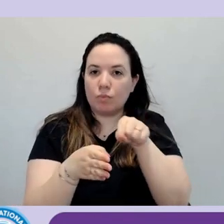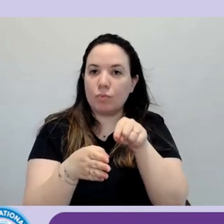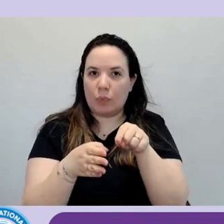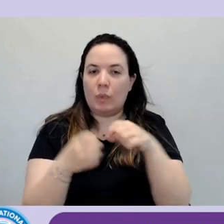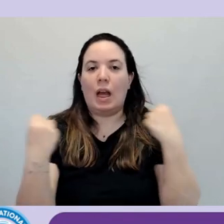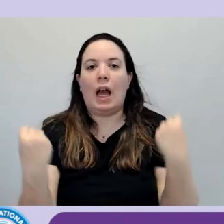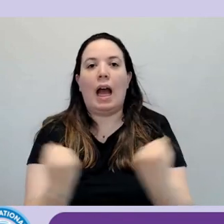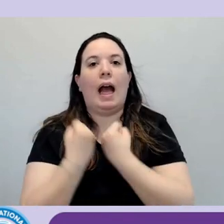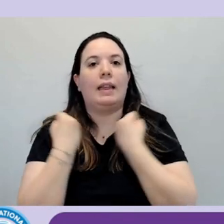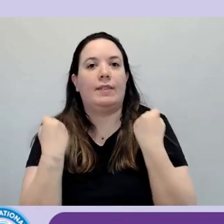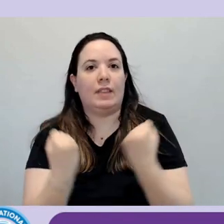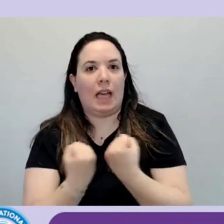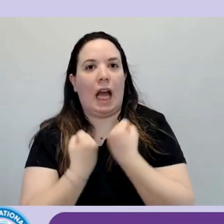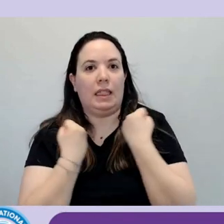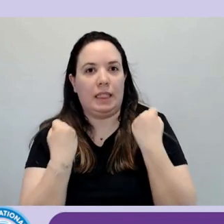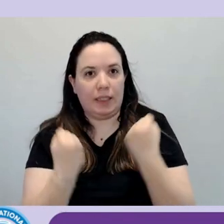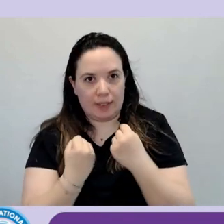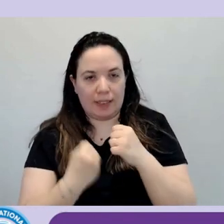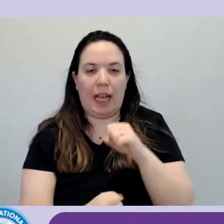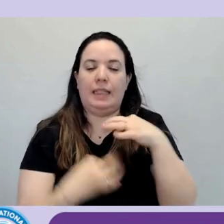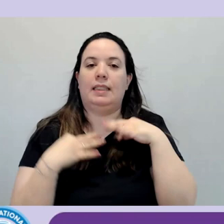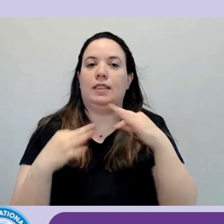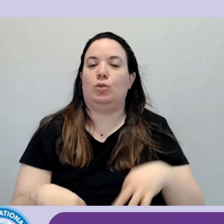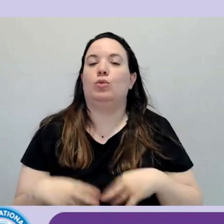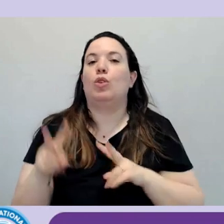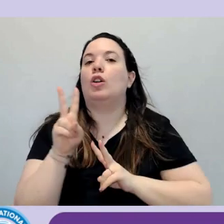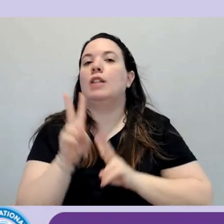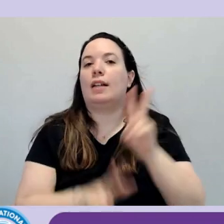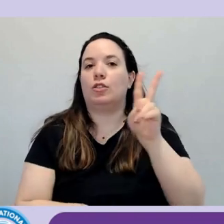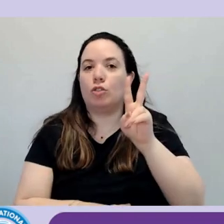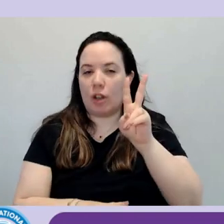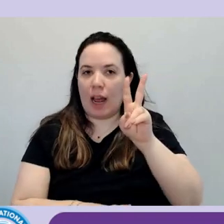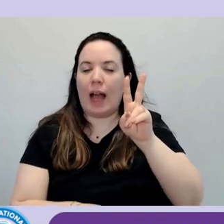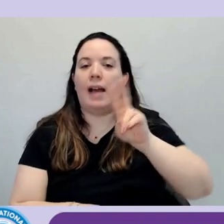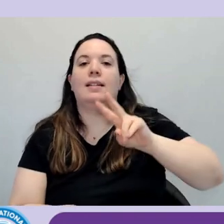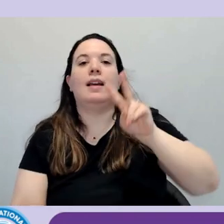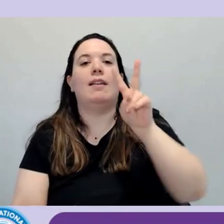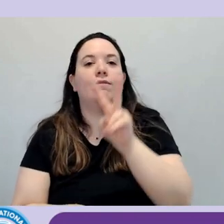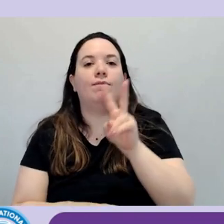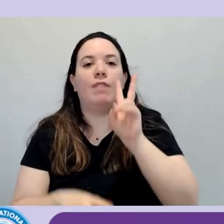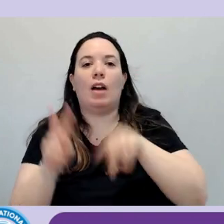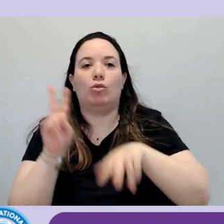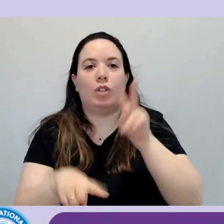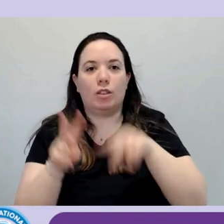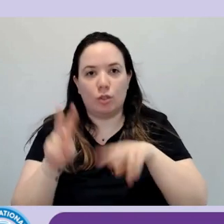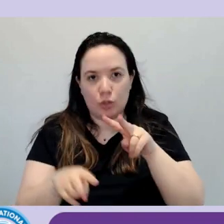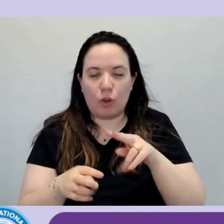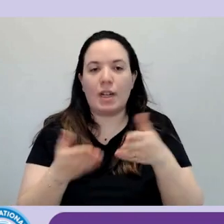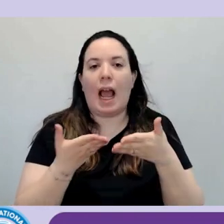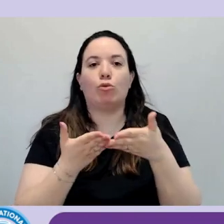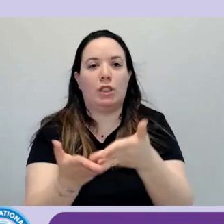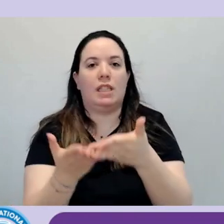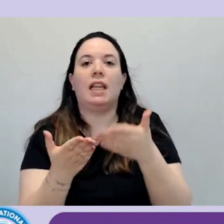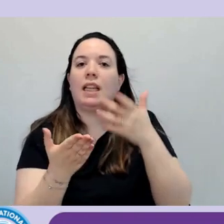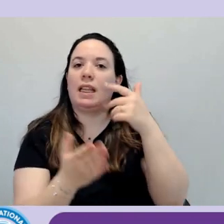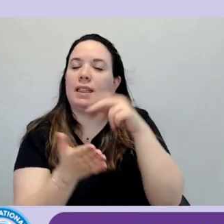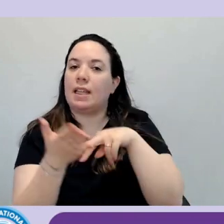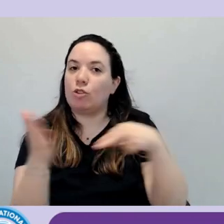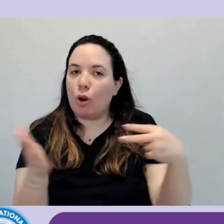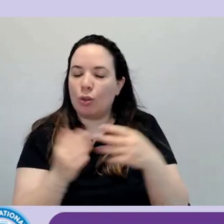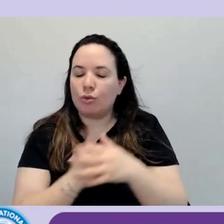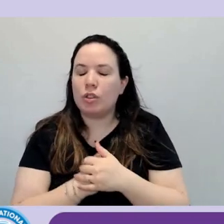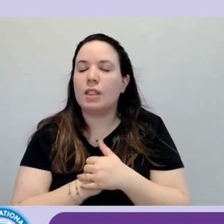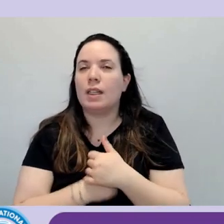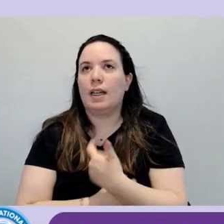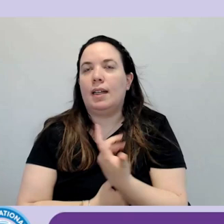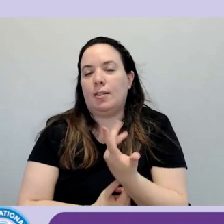attività che svolge L'Istituto nazionale valutazione ausili e tecnologie che Sostanzialmente è un è